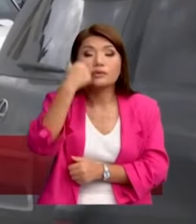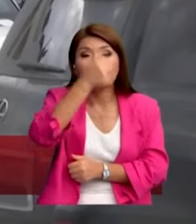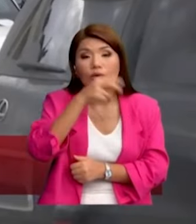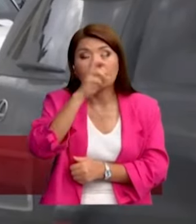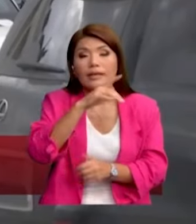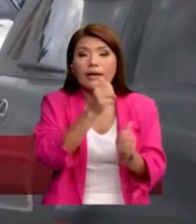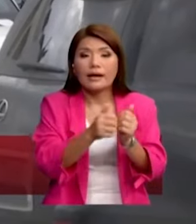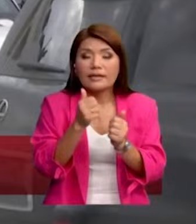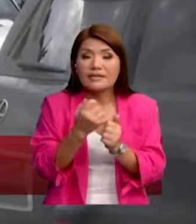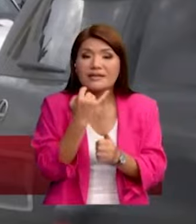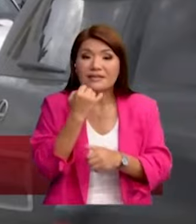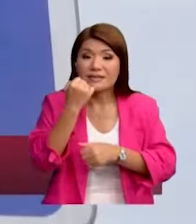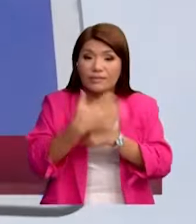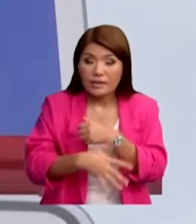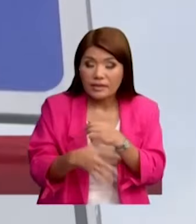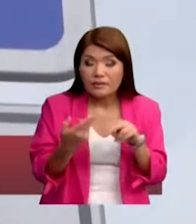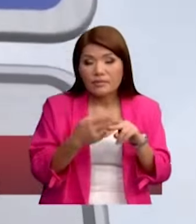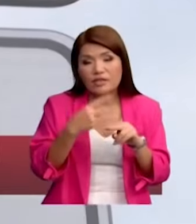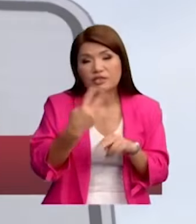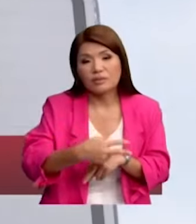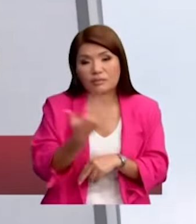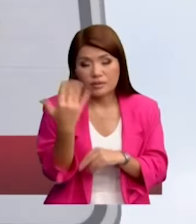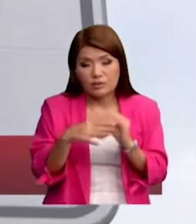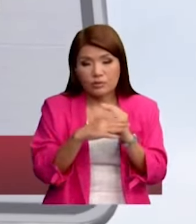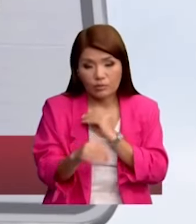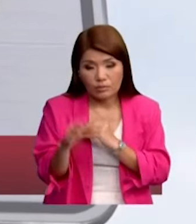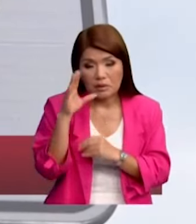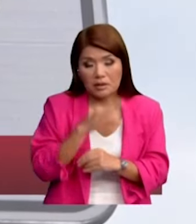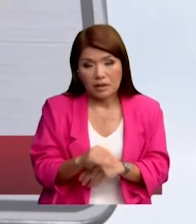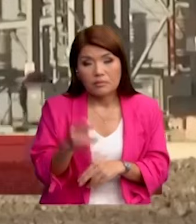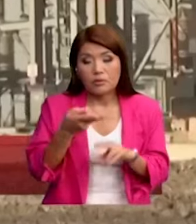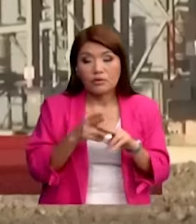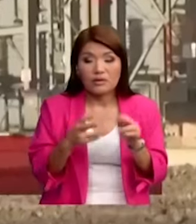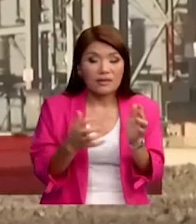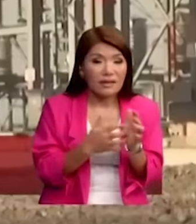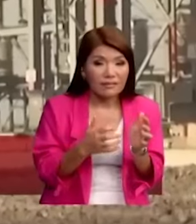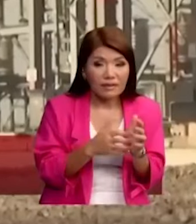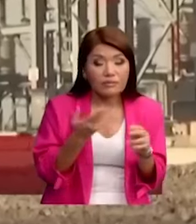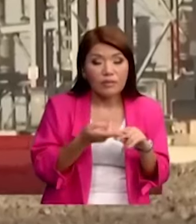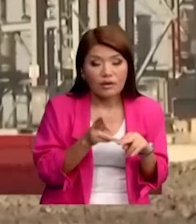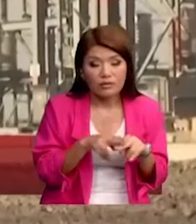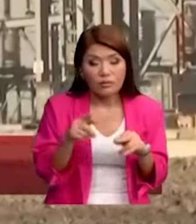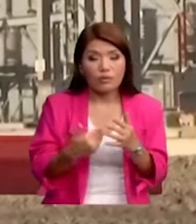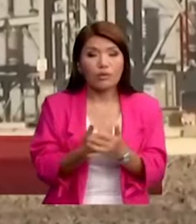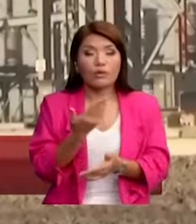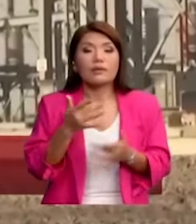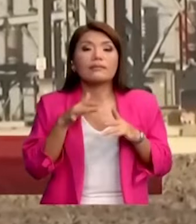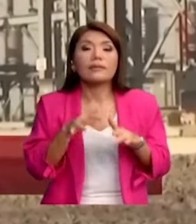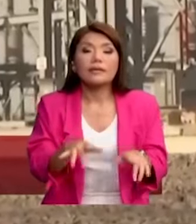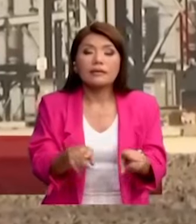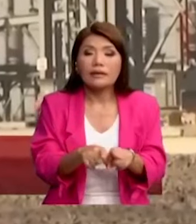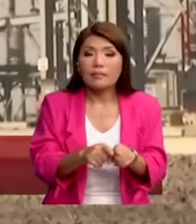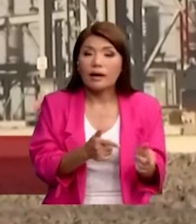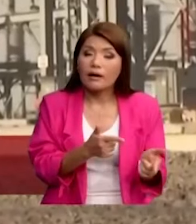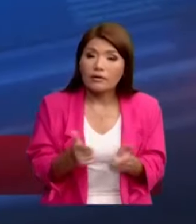елімізде әр қуаттау станциясына 25 көліктен келуі тиіс. Бірақ елдегі электр қуатының тапшылығын ескерсек, мұндай жаңашылдыққа қаншалықты дайынбыз